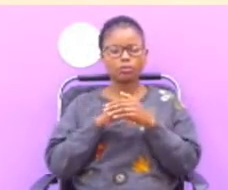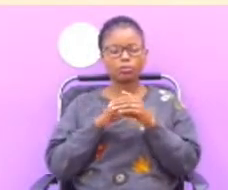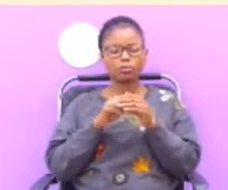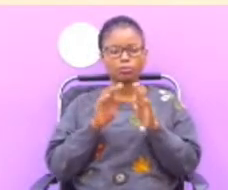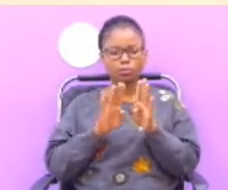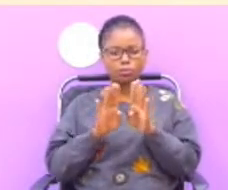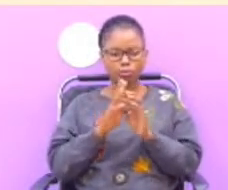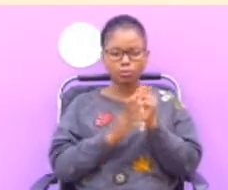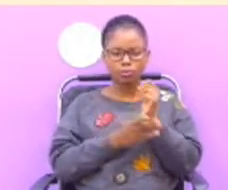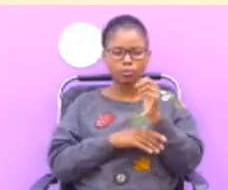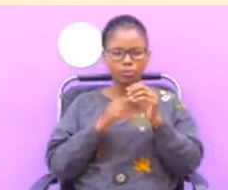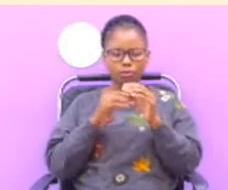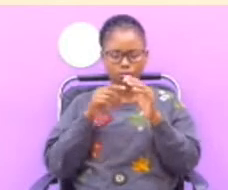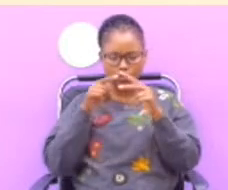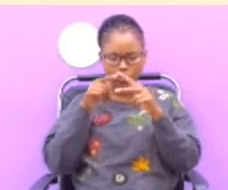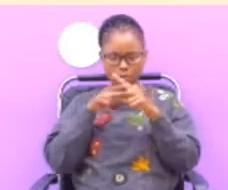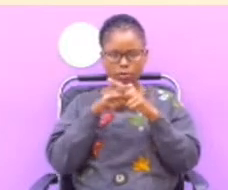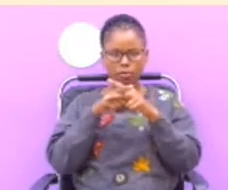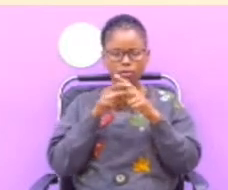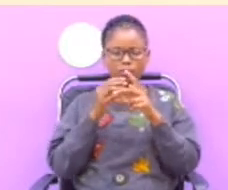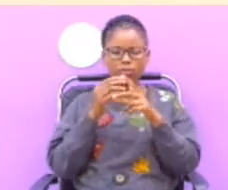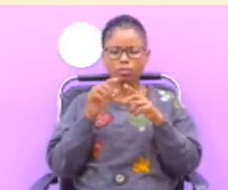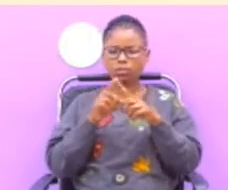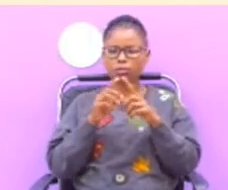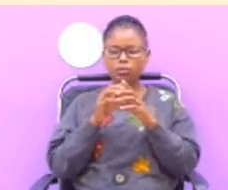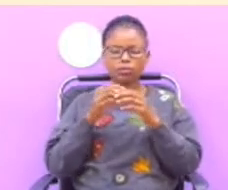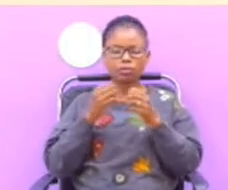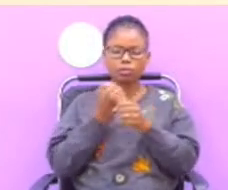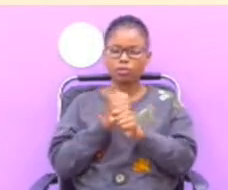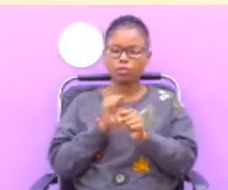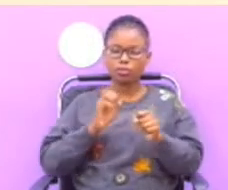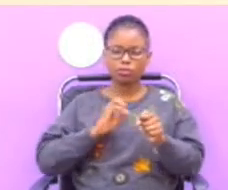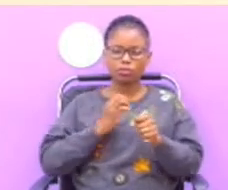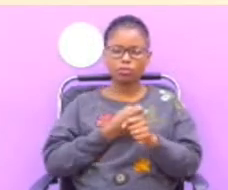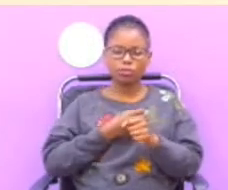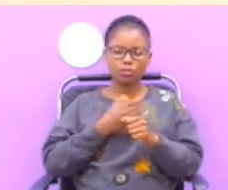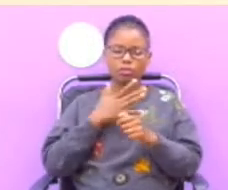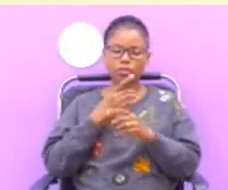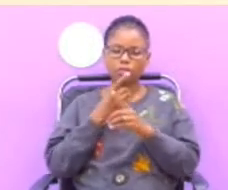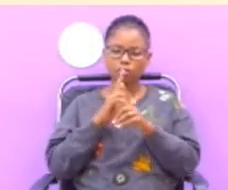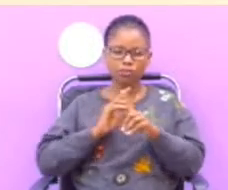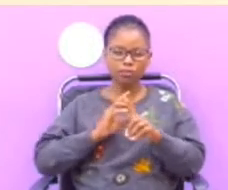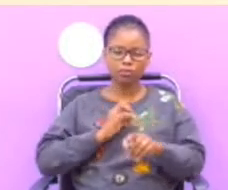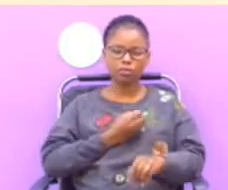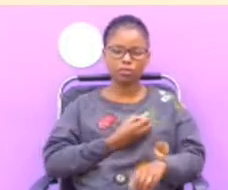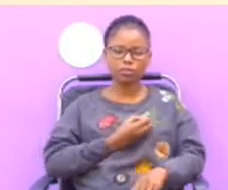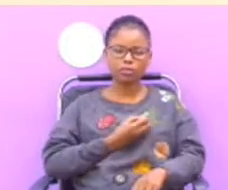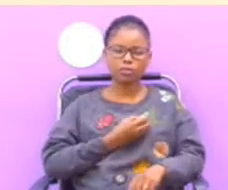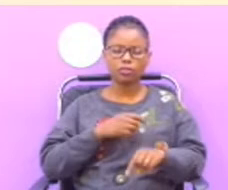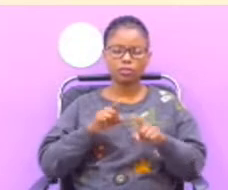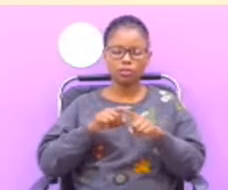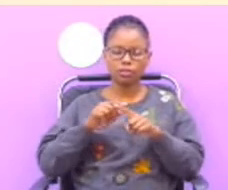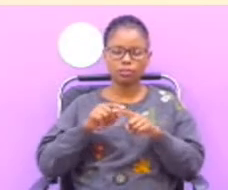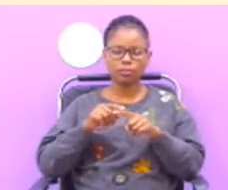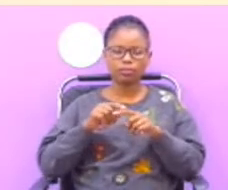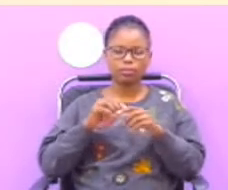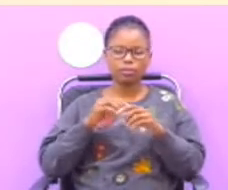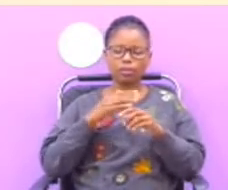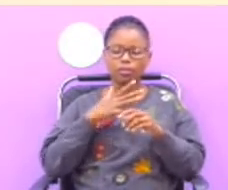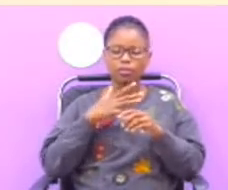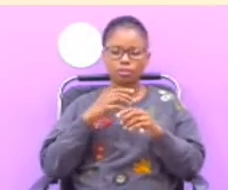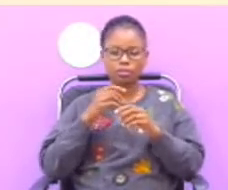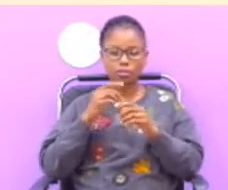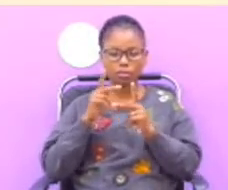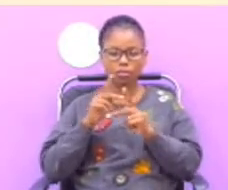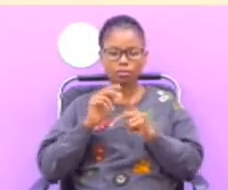ũcio Ngai tũhonokie na Ngai ũtũrute na Ngai ũtũkũre na mĩanya